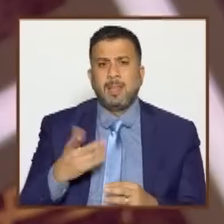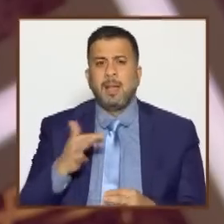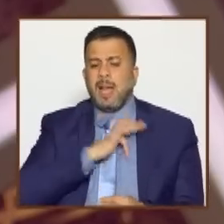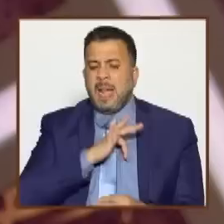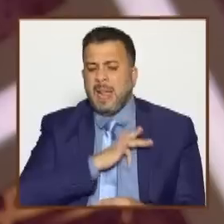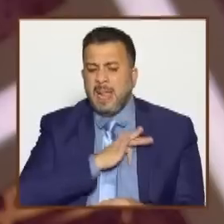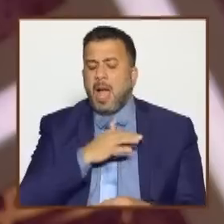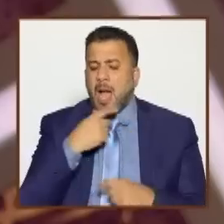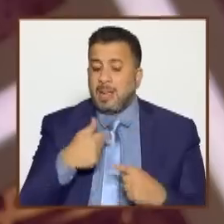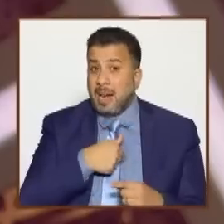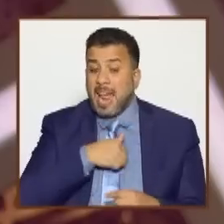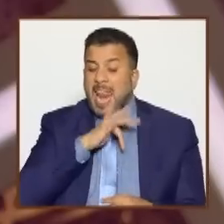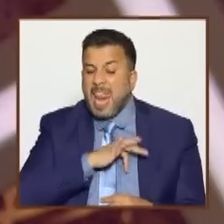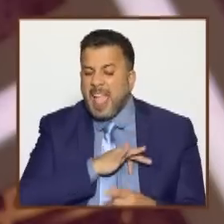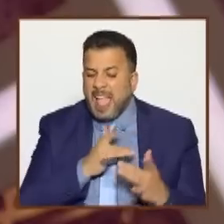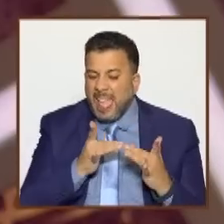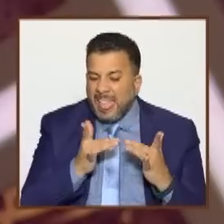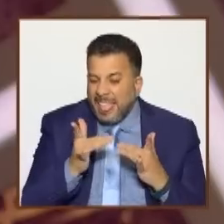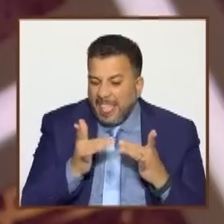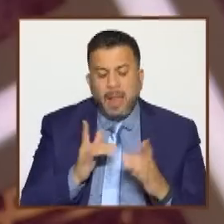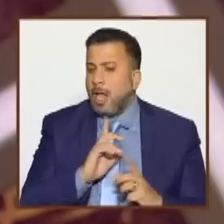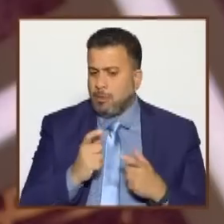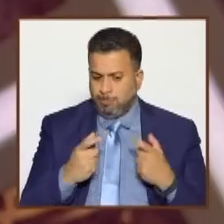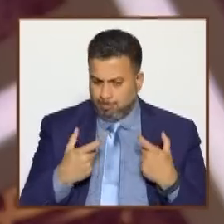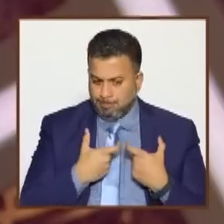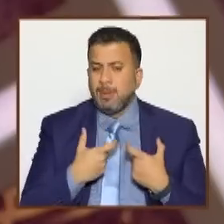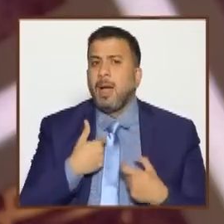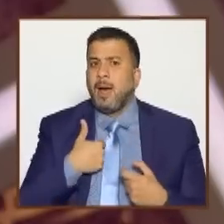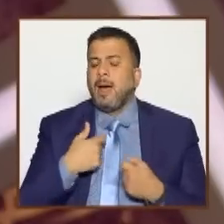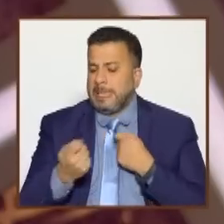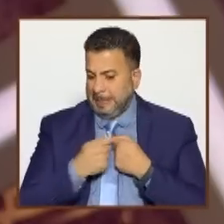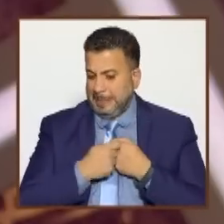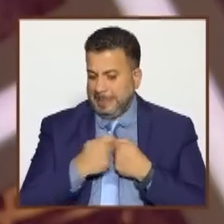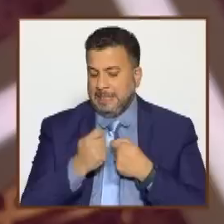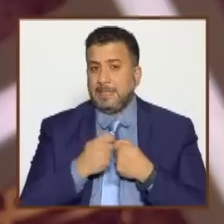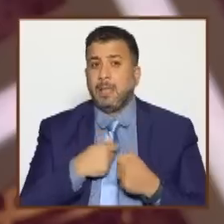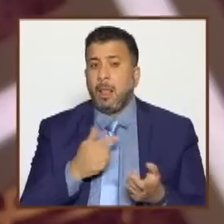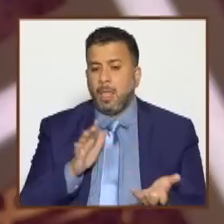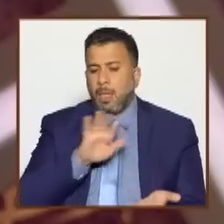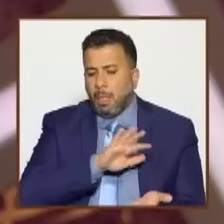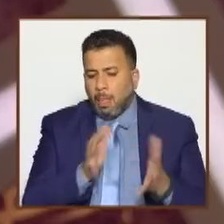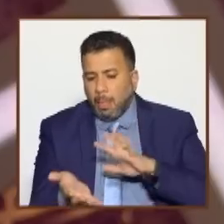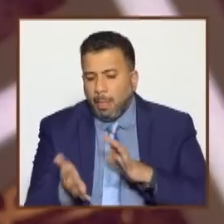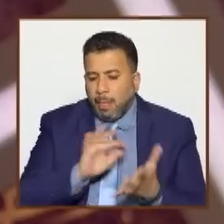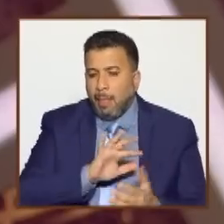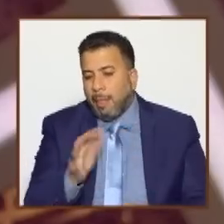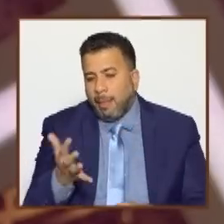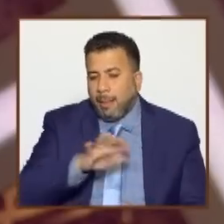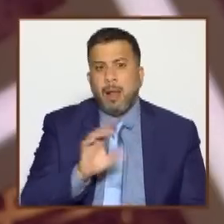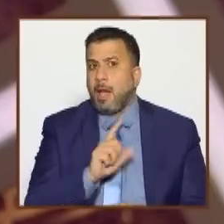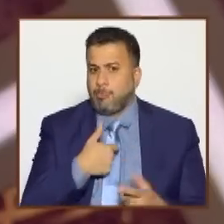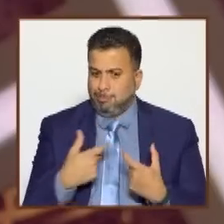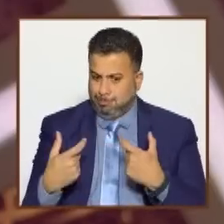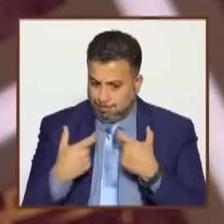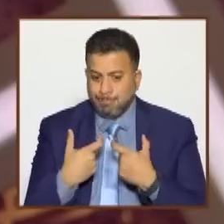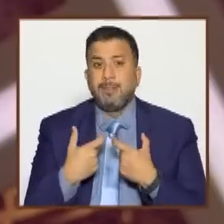علي، يجاهد نيته دائما يلاحظ نيته ويراقب نيته لأن قال تتقلب علي. ولذلك الخطوات التي